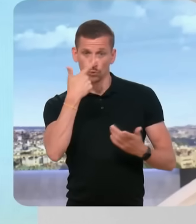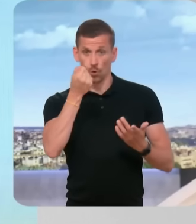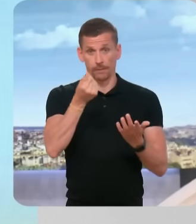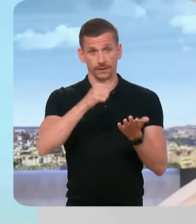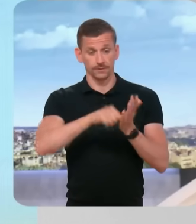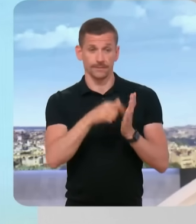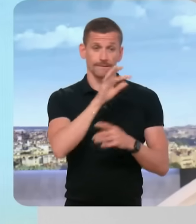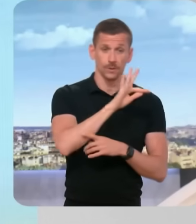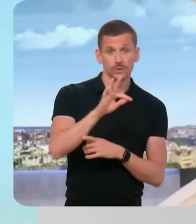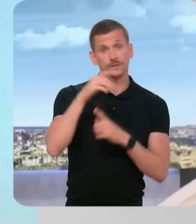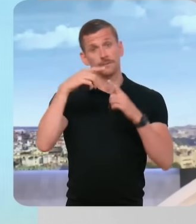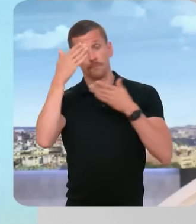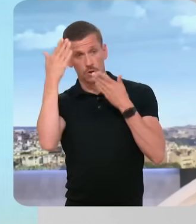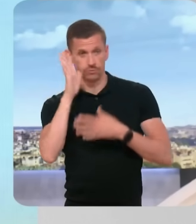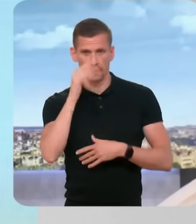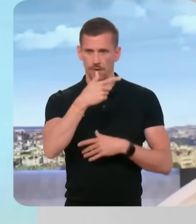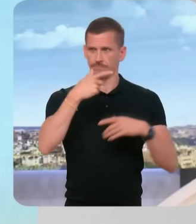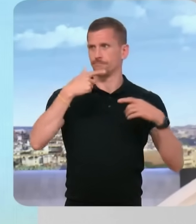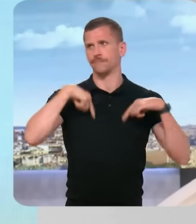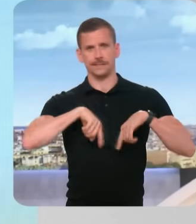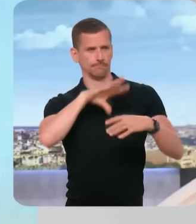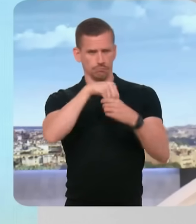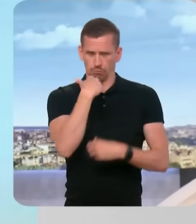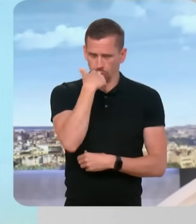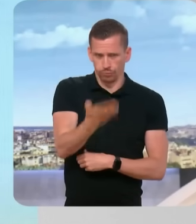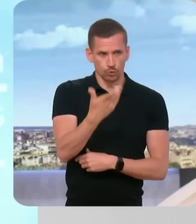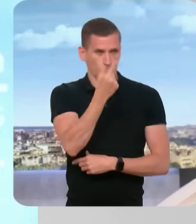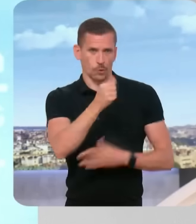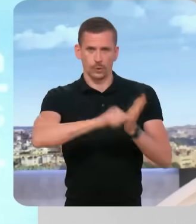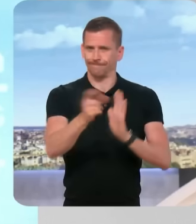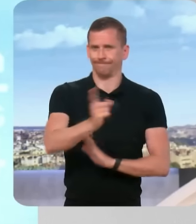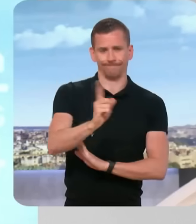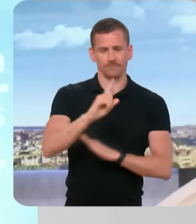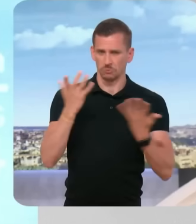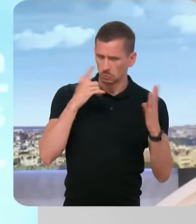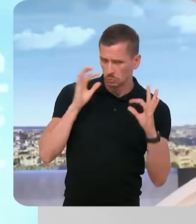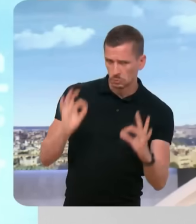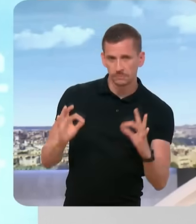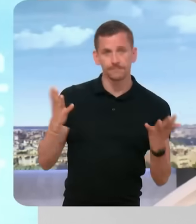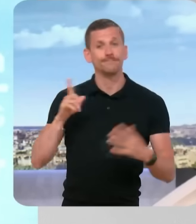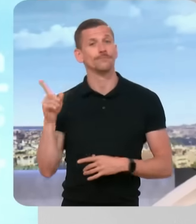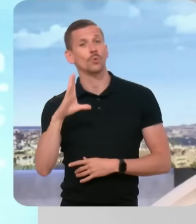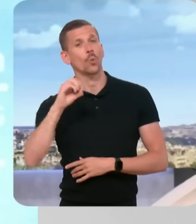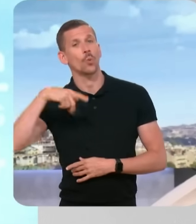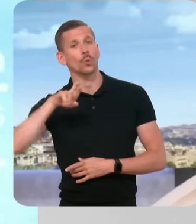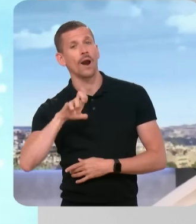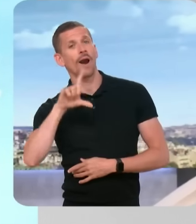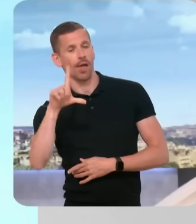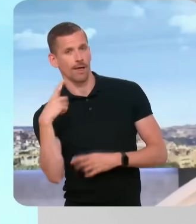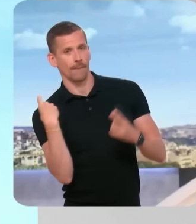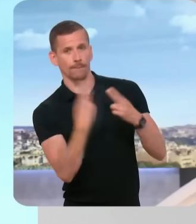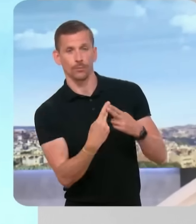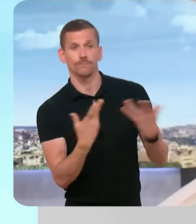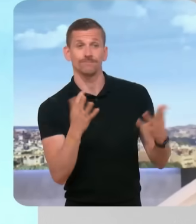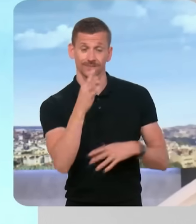l'Éducation nationale. Est-ce que sur le constat, vous partagez ce qu'a dit Emmanuel Macron cette nuit ? Oui. Et je regrette juste qu'il se réveille